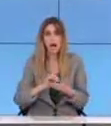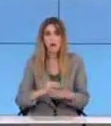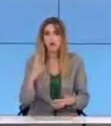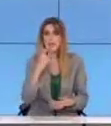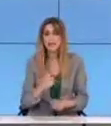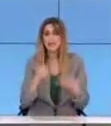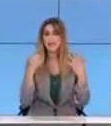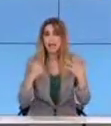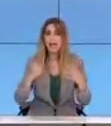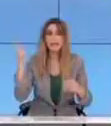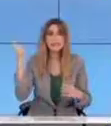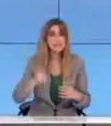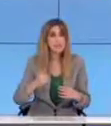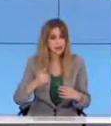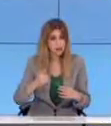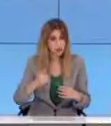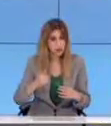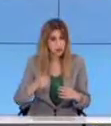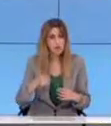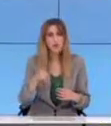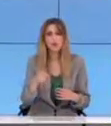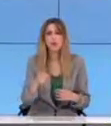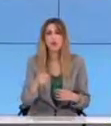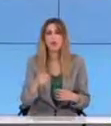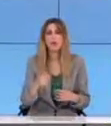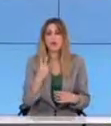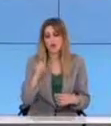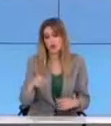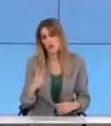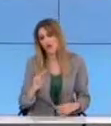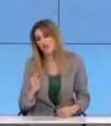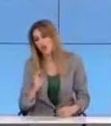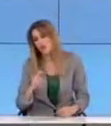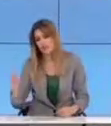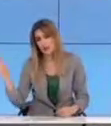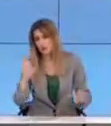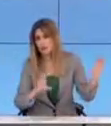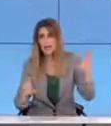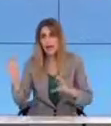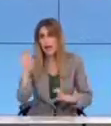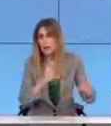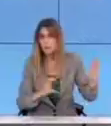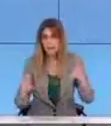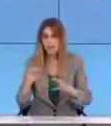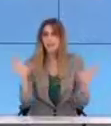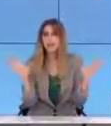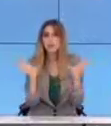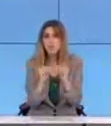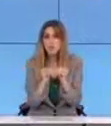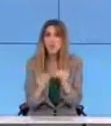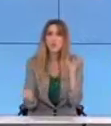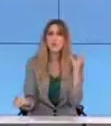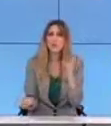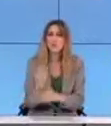46%, έφτασε το ποσό των 2,2 δισεκατομμυρίων στις επενδύσεις που αφορούν νέες μονάδες